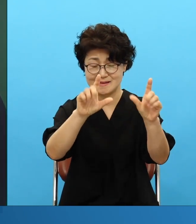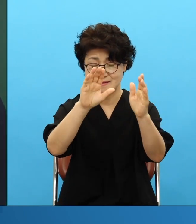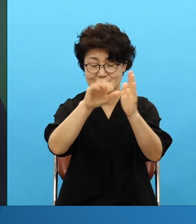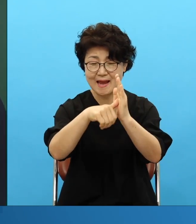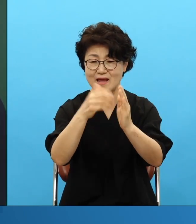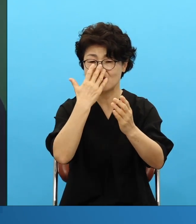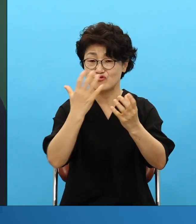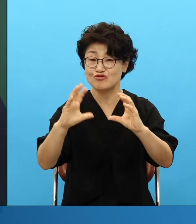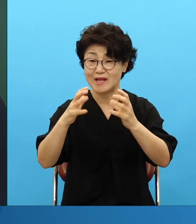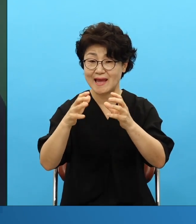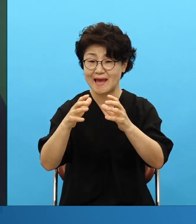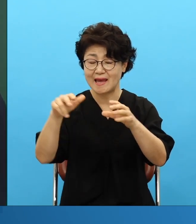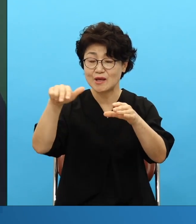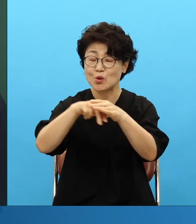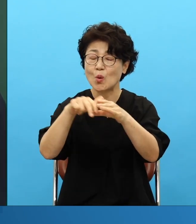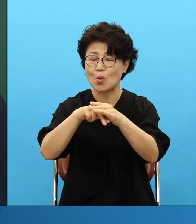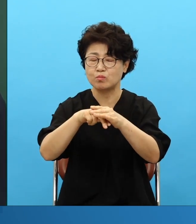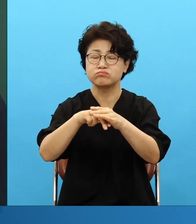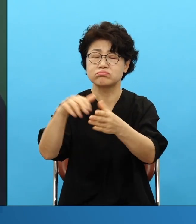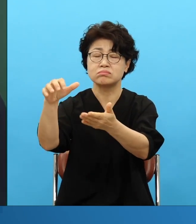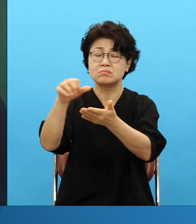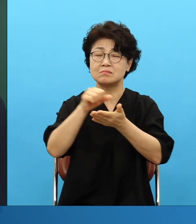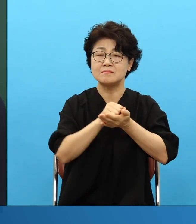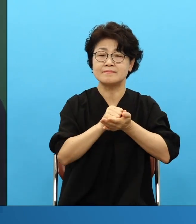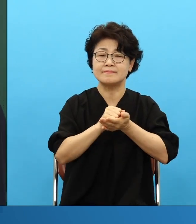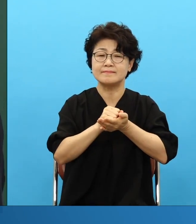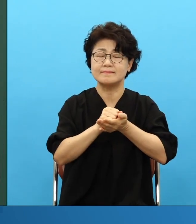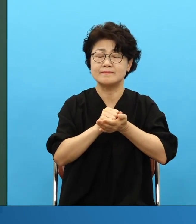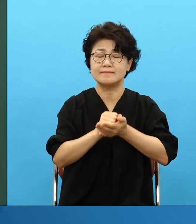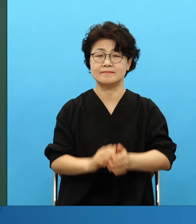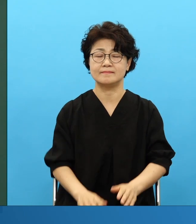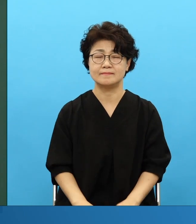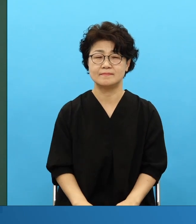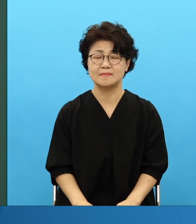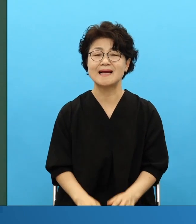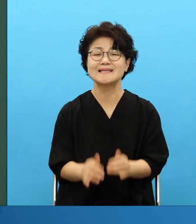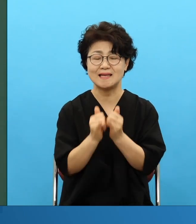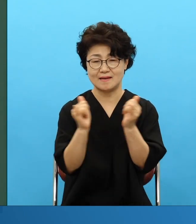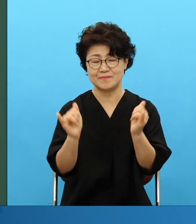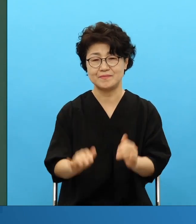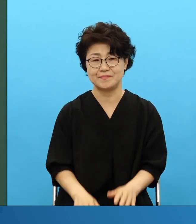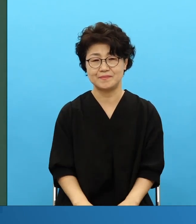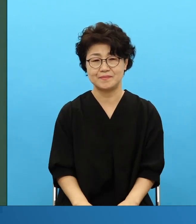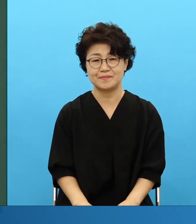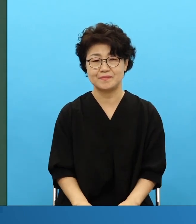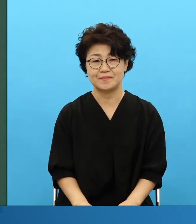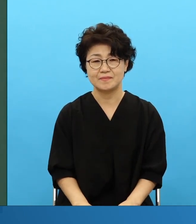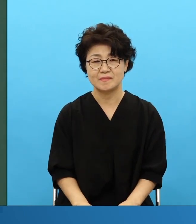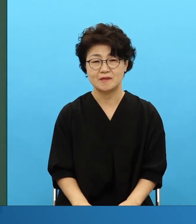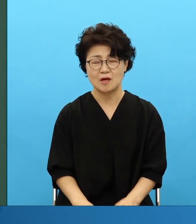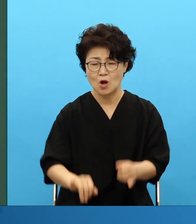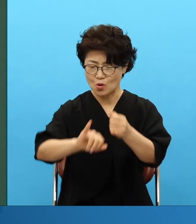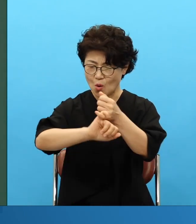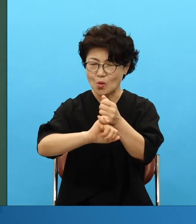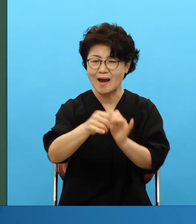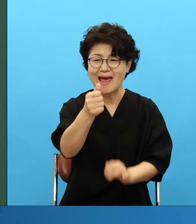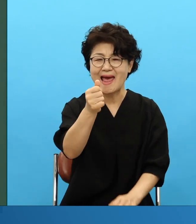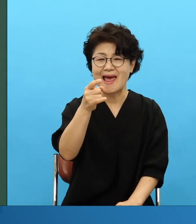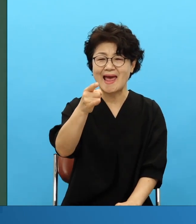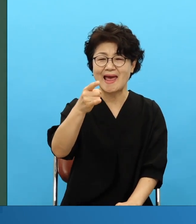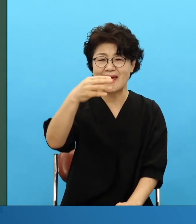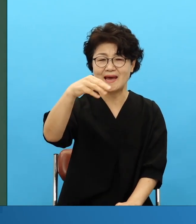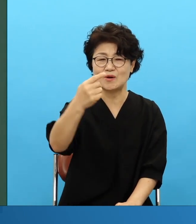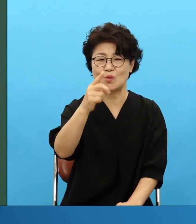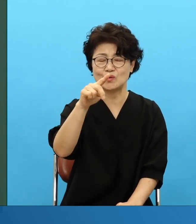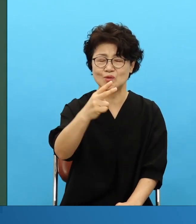overseas. They have received Judaism as their faith. 그러니까 반드시 헤롯 성전으로 모이겠죠. And so they would gather in Herod's